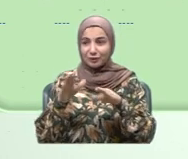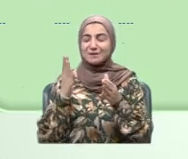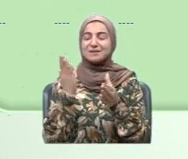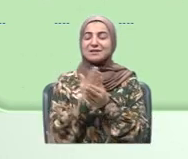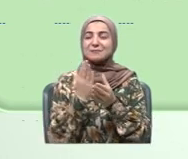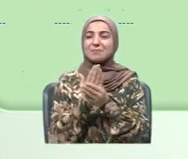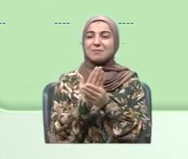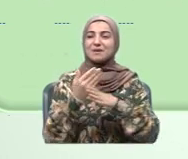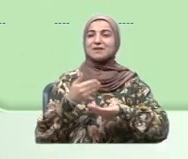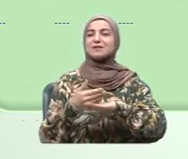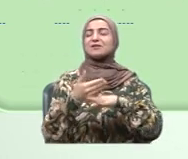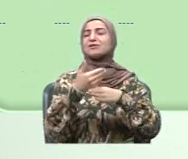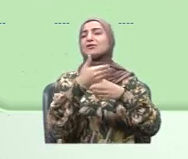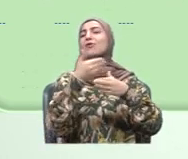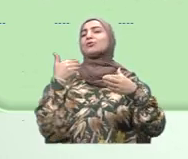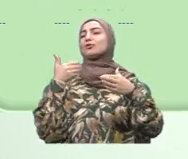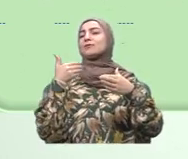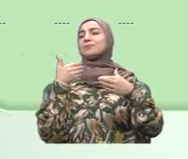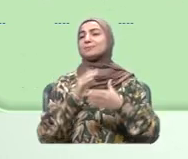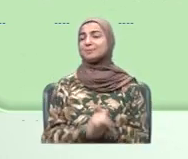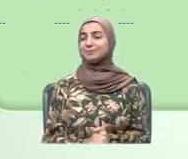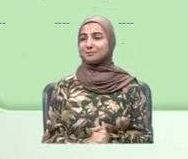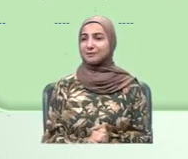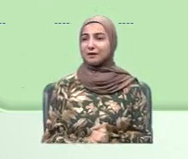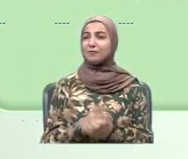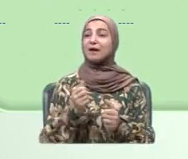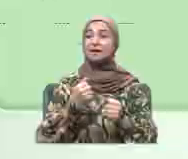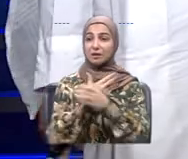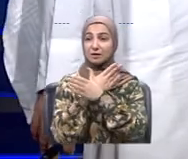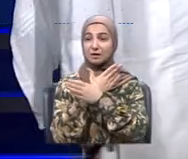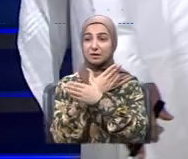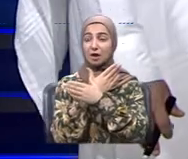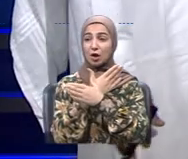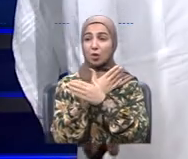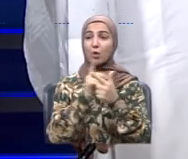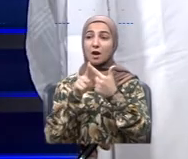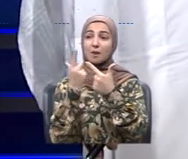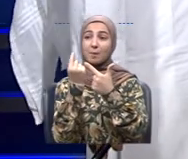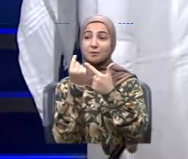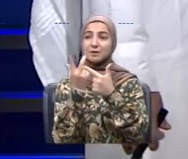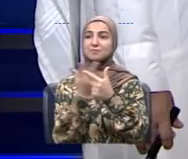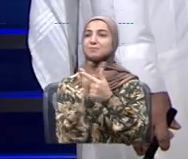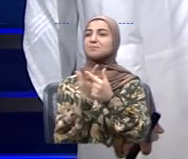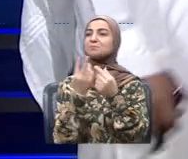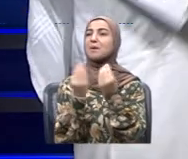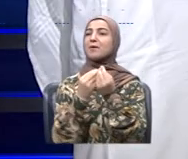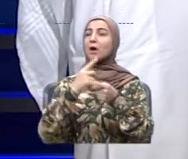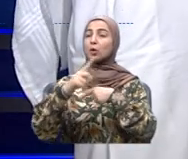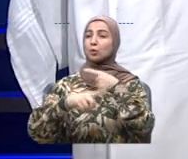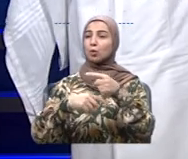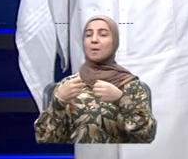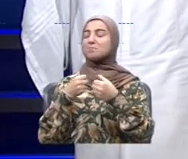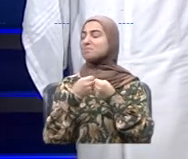في تراجع الإقبال على القراءة. إذن فالحرية والجودة أمران متلازمان لا